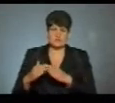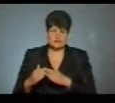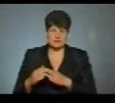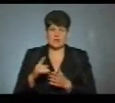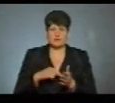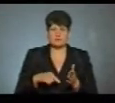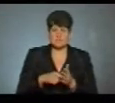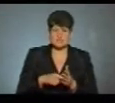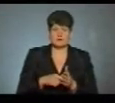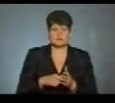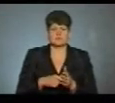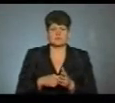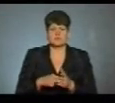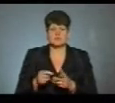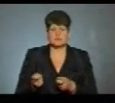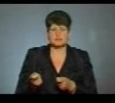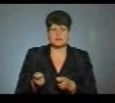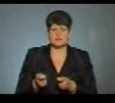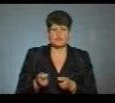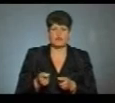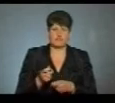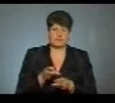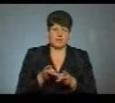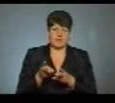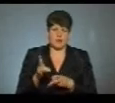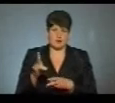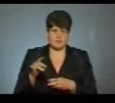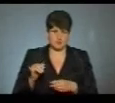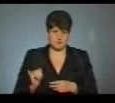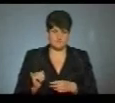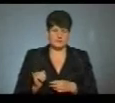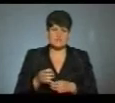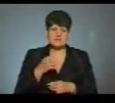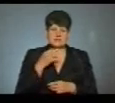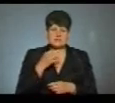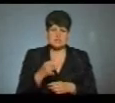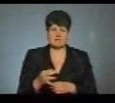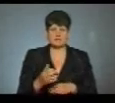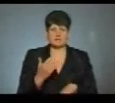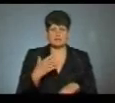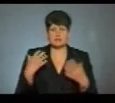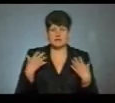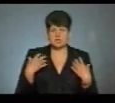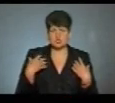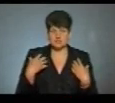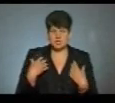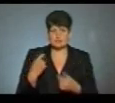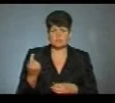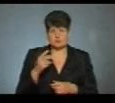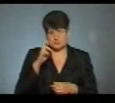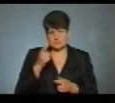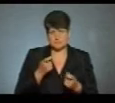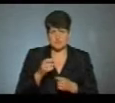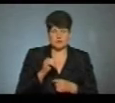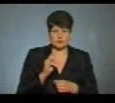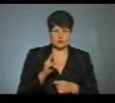щоб освятити паски до продажу. Про це розповів начальник управління з питань внутрішньої політики, релігії та національностей облдержадміністрації